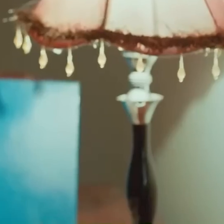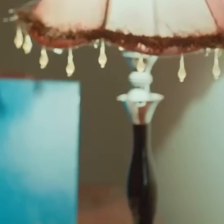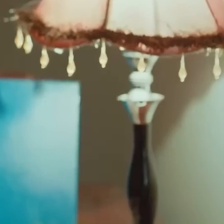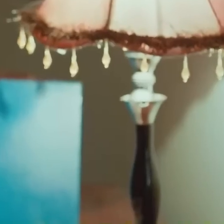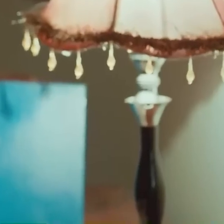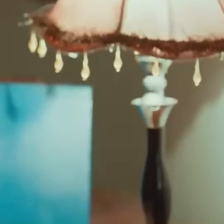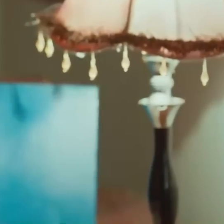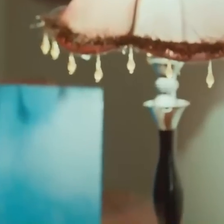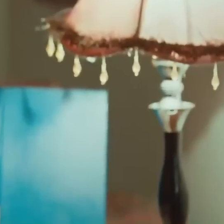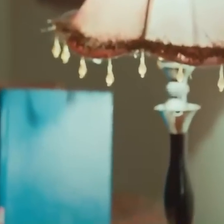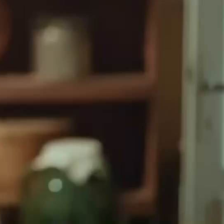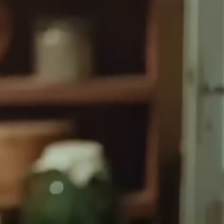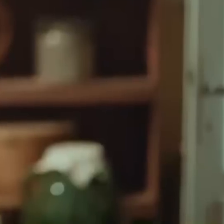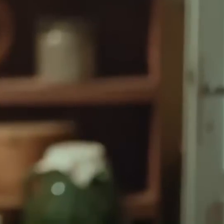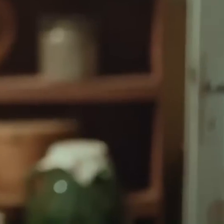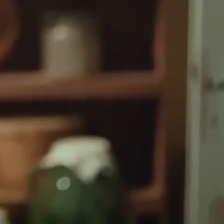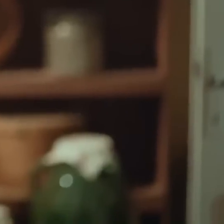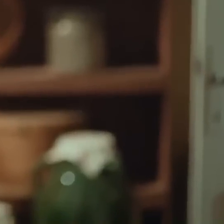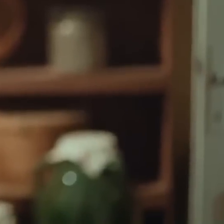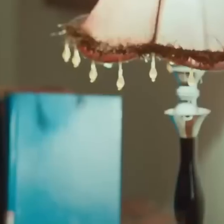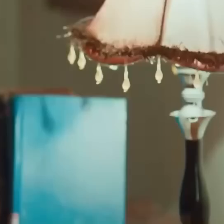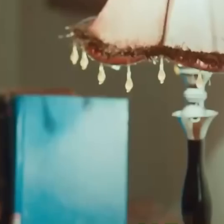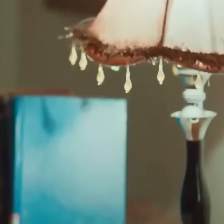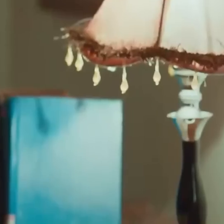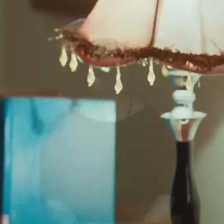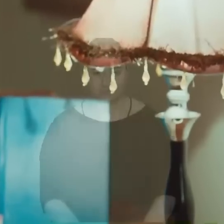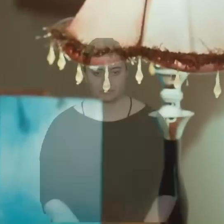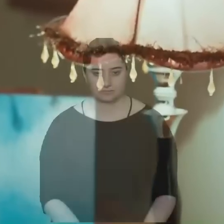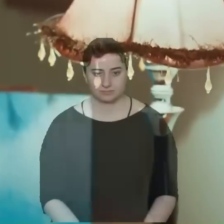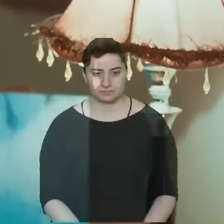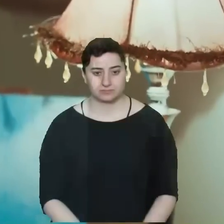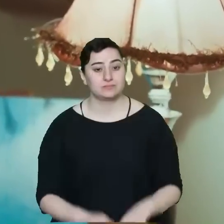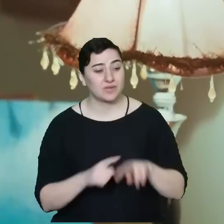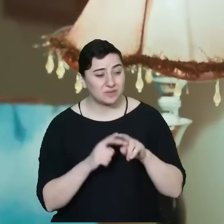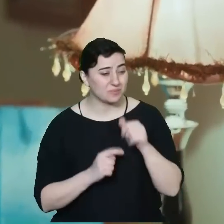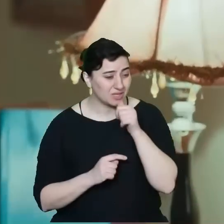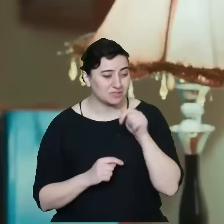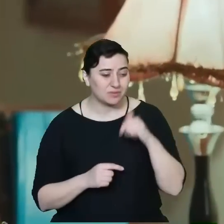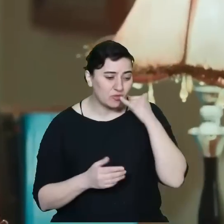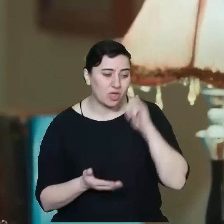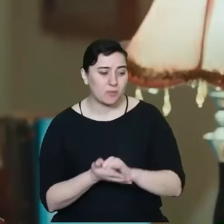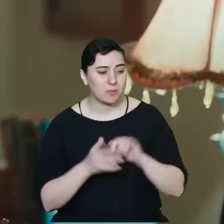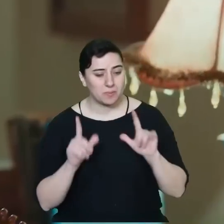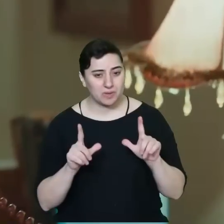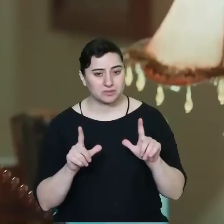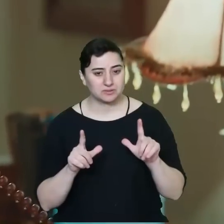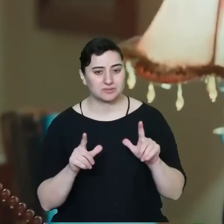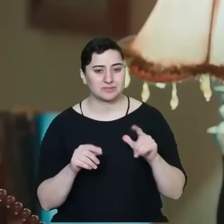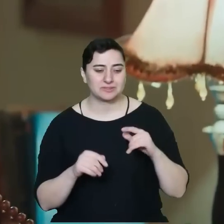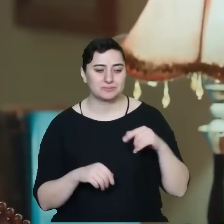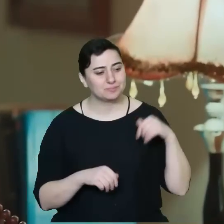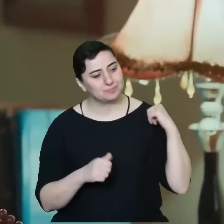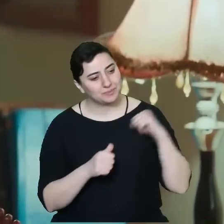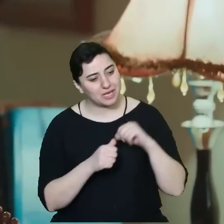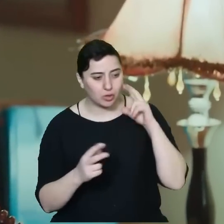Adnan zevkten dört köşe. Zehra çekinerek ablasına bir bakış attı. Adnan Bey, benim şu an kapatmam gerekiyor. En kısa